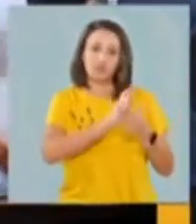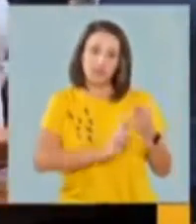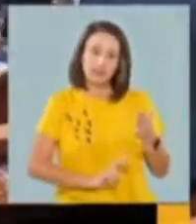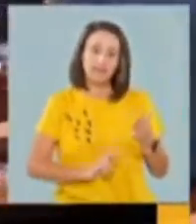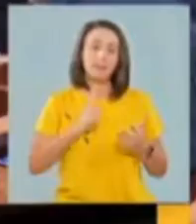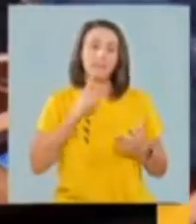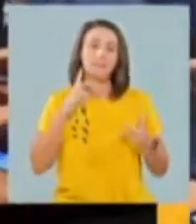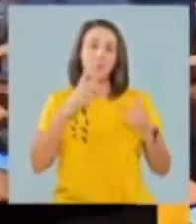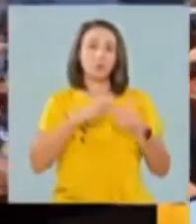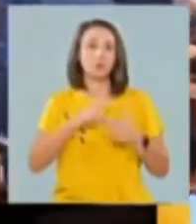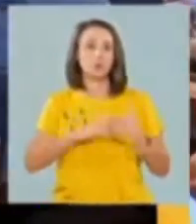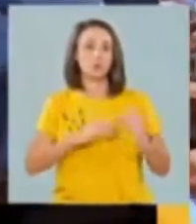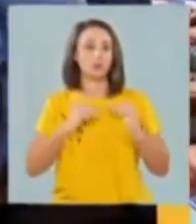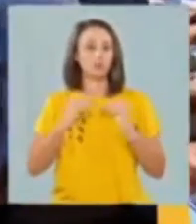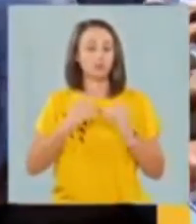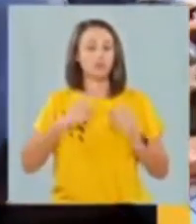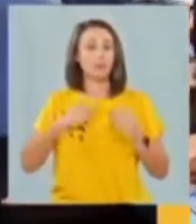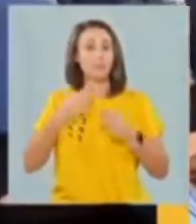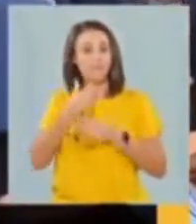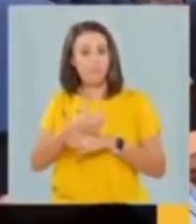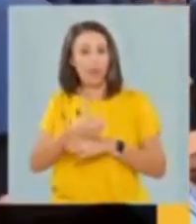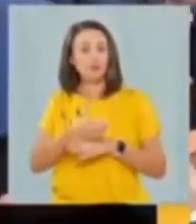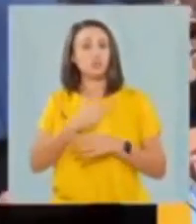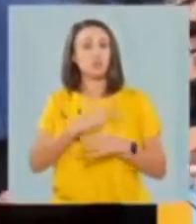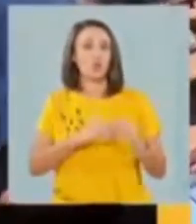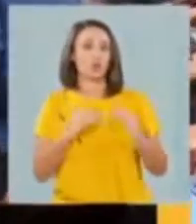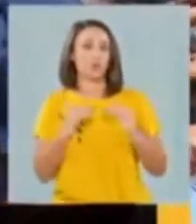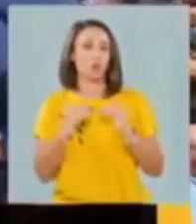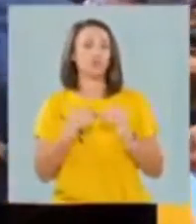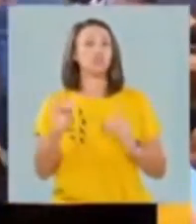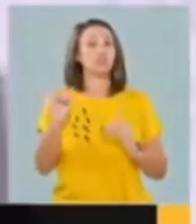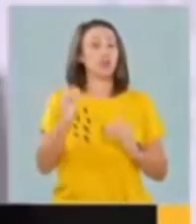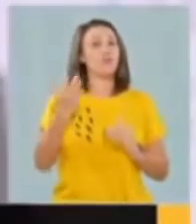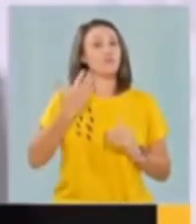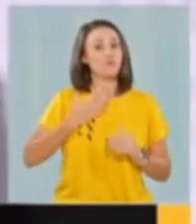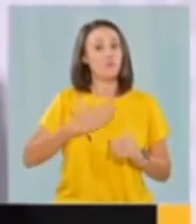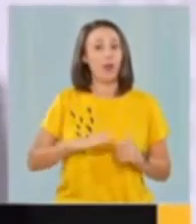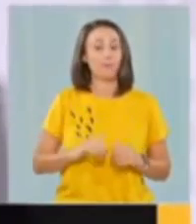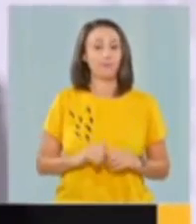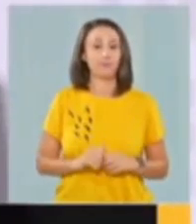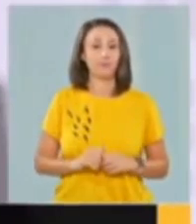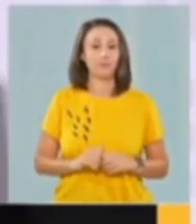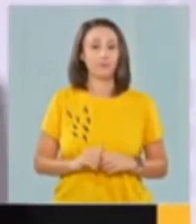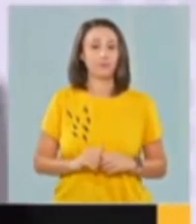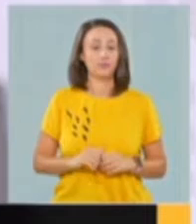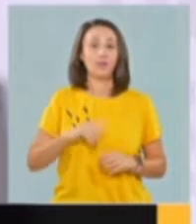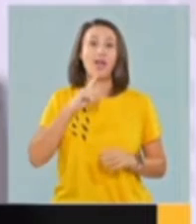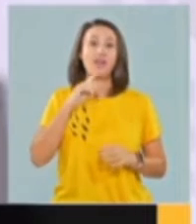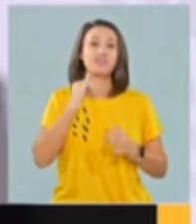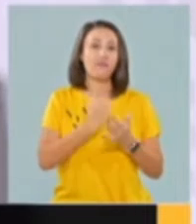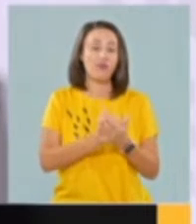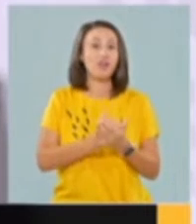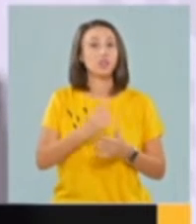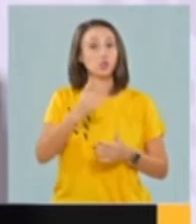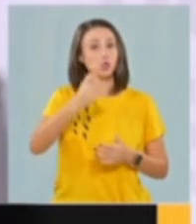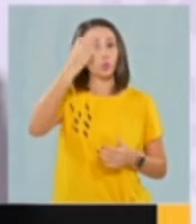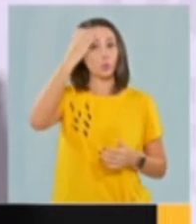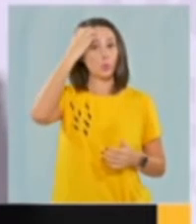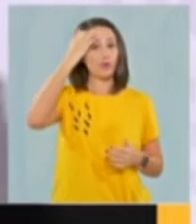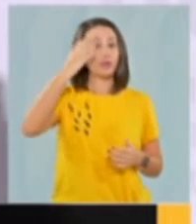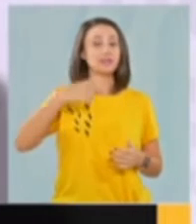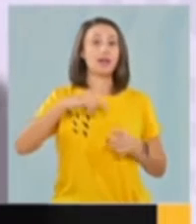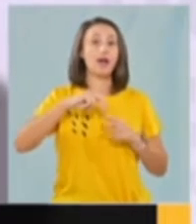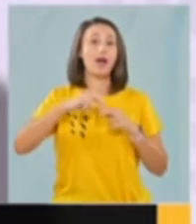moțiunea socialdemocraților și să meargă pe mâna PSD-ului. Cine vrea ca într-adevăr acest guvern